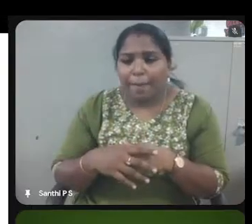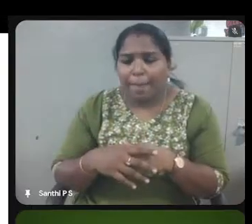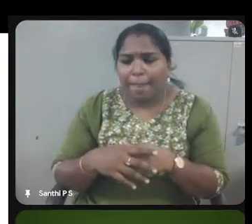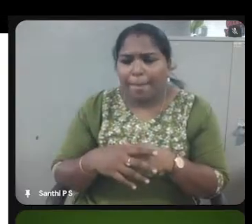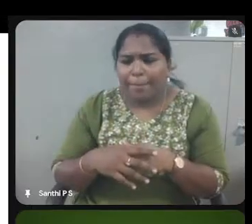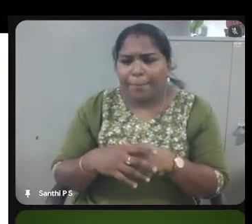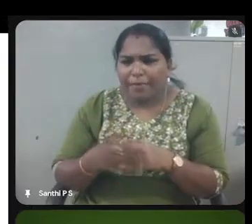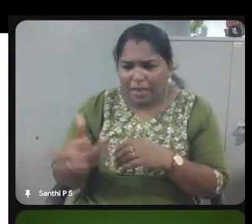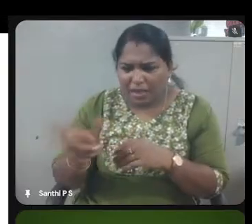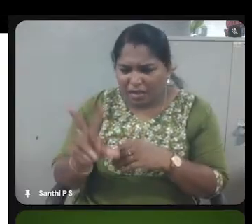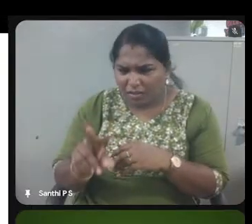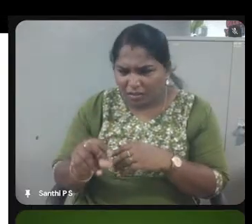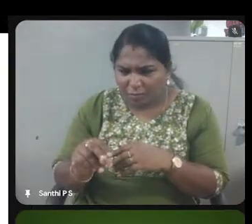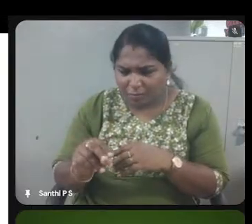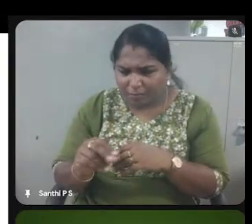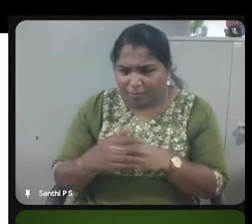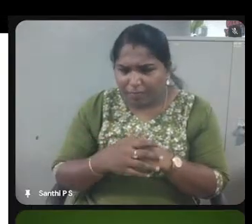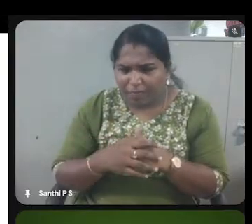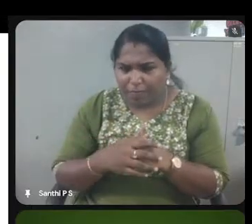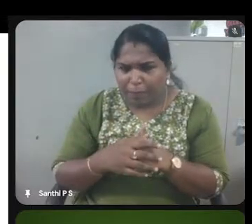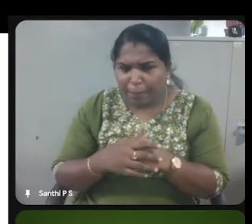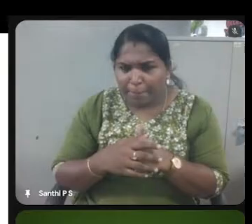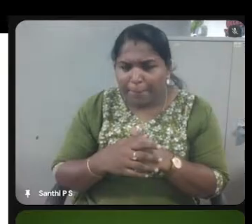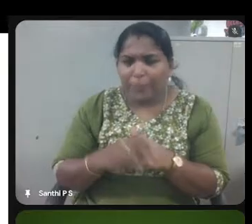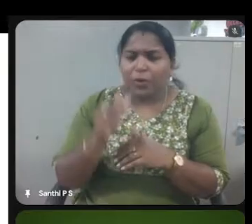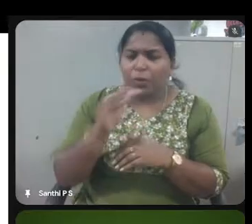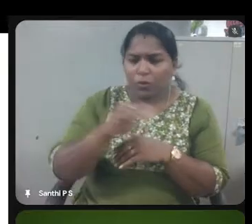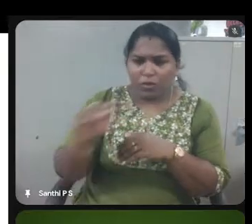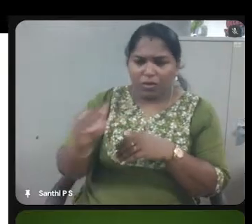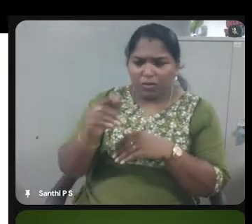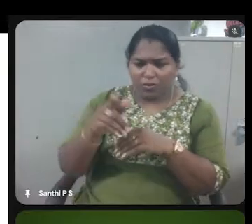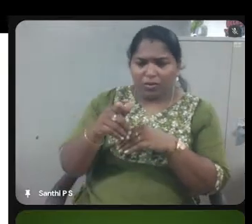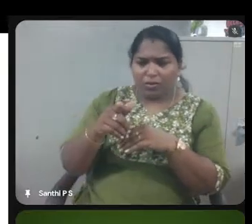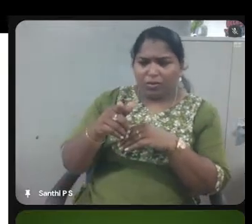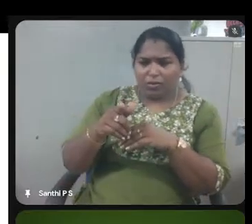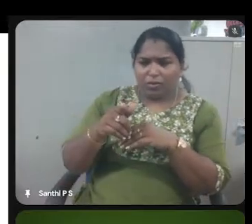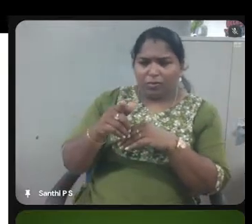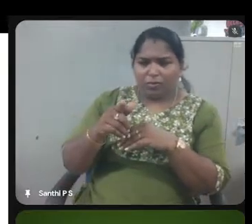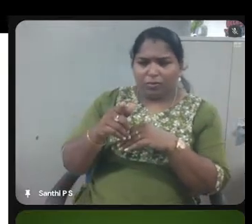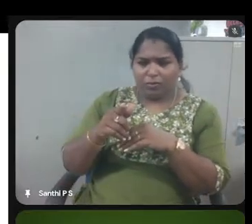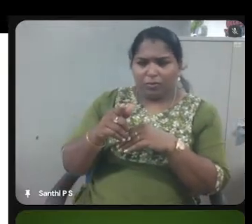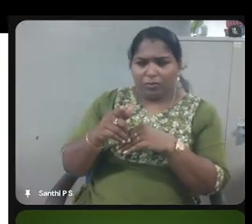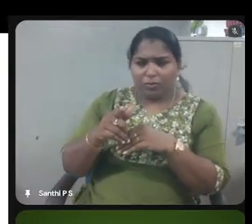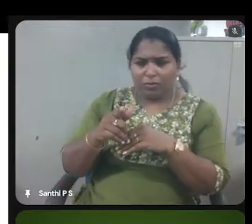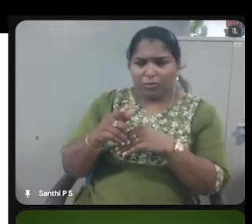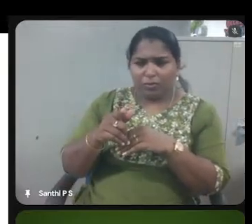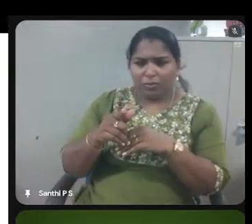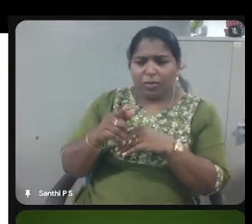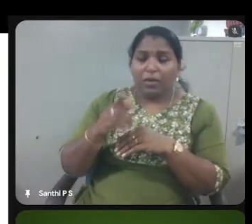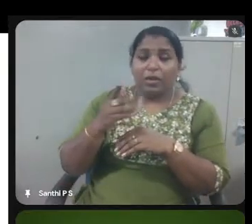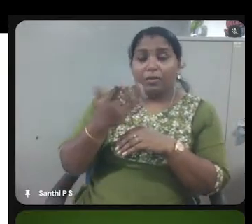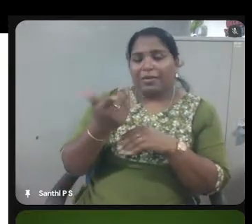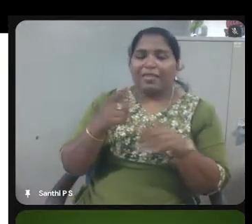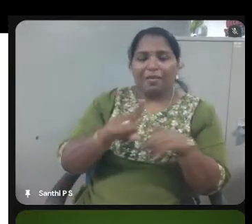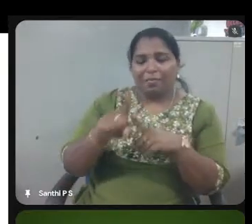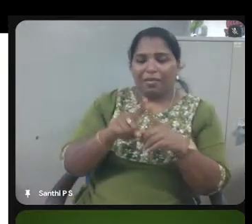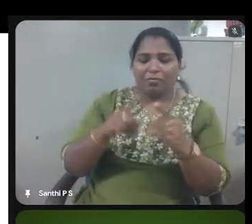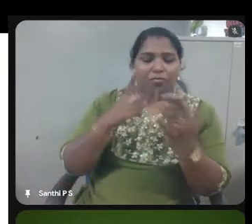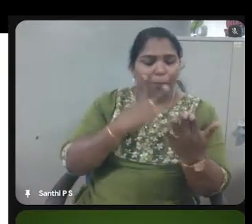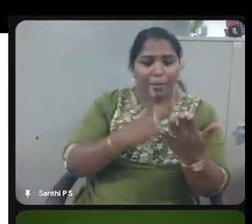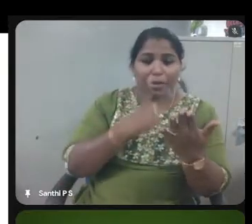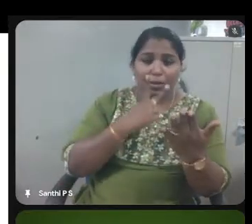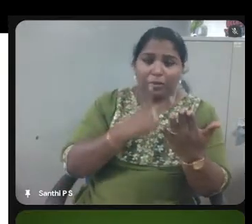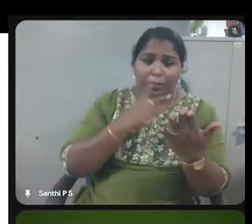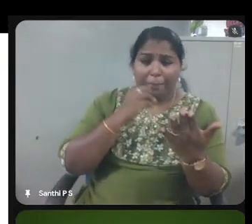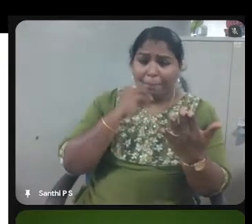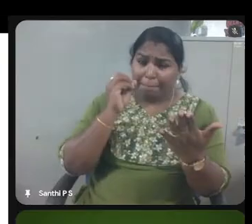റിപ്പീറ്റ് ചെയ്യാമോ? അതായത് നമ്മളിപ്പോ ഈ കുട്ടികൾക്ക് മോശമായിട്ടുള്ള ഒരു കാര്യമാണ് ഈ സ്ക്രീൻ ടൈം എന്നുള്ളത്. അത് അറിഞ്ഞു